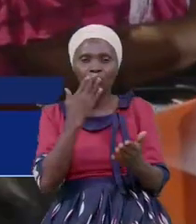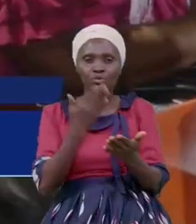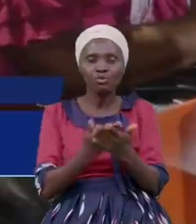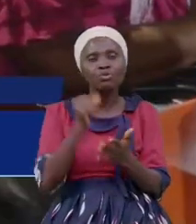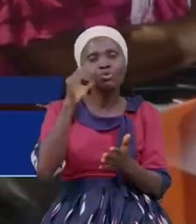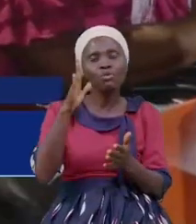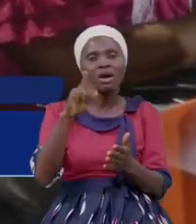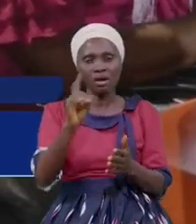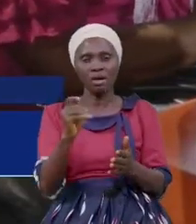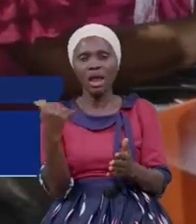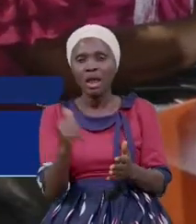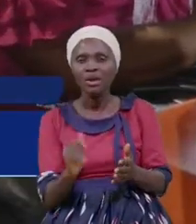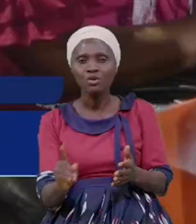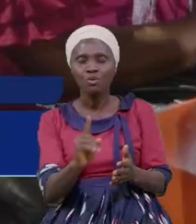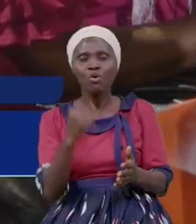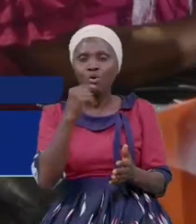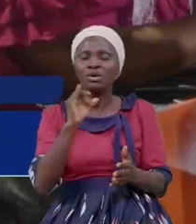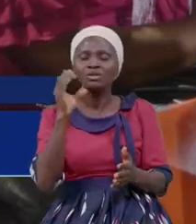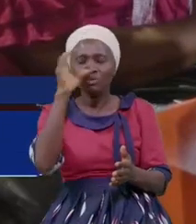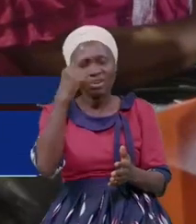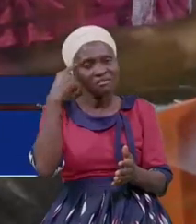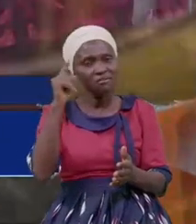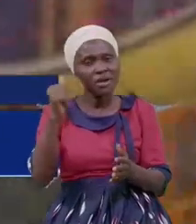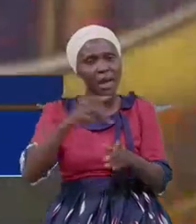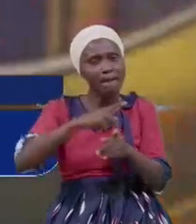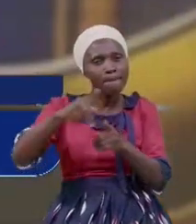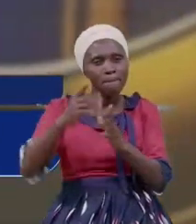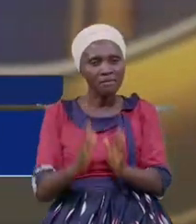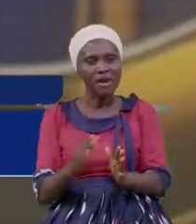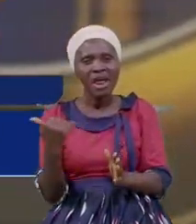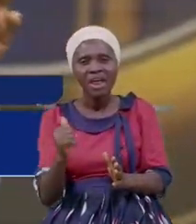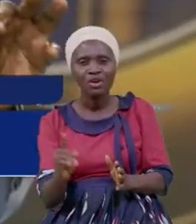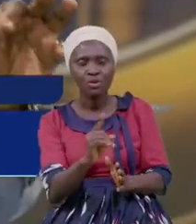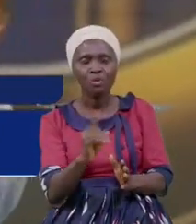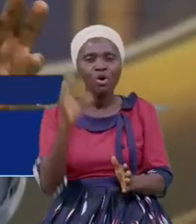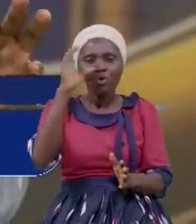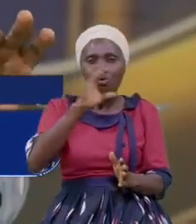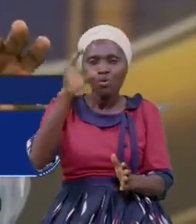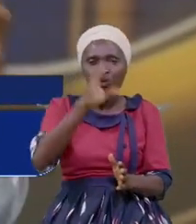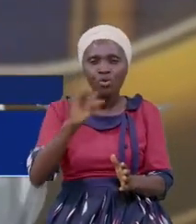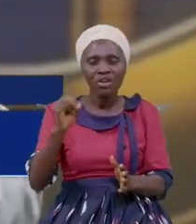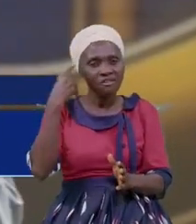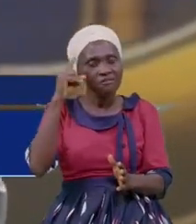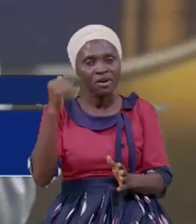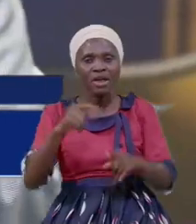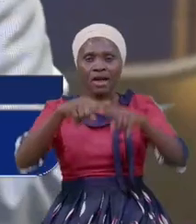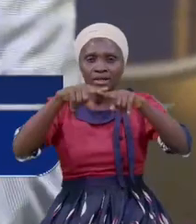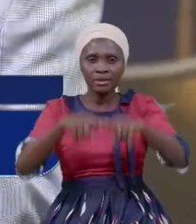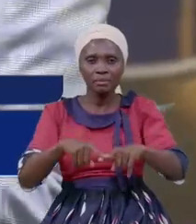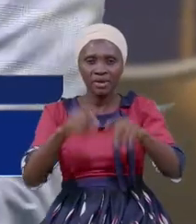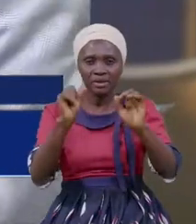professionnelle qui peut trouver une femme vertueuse est-ce que quelqu'un cherche ne